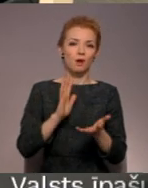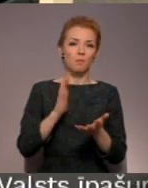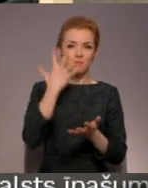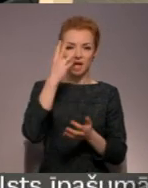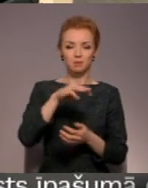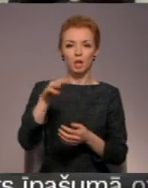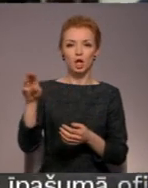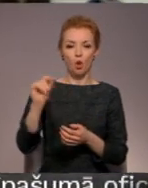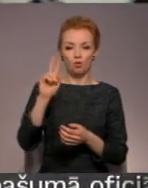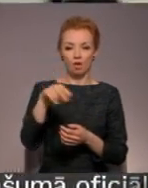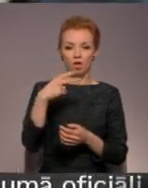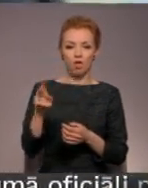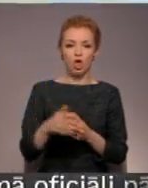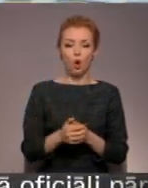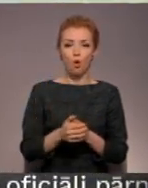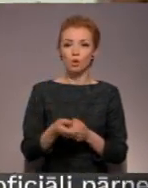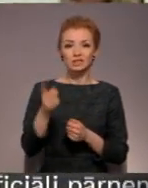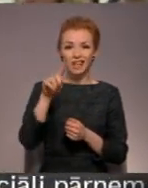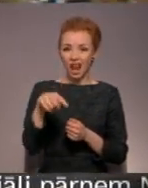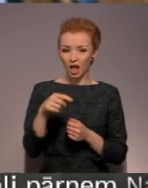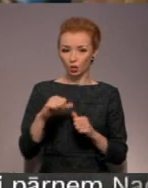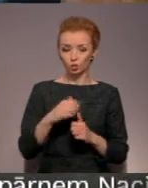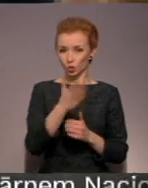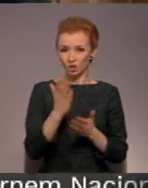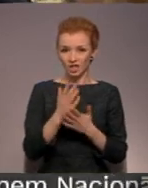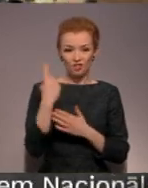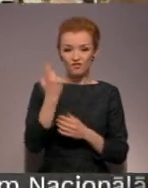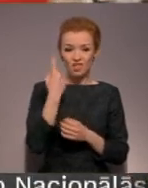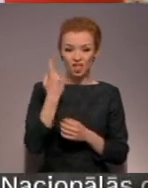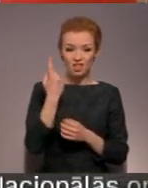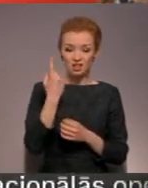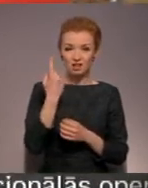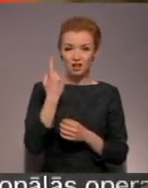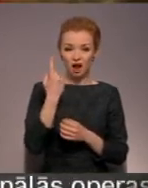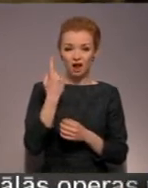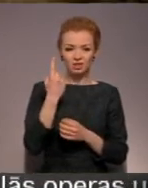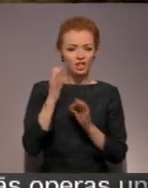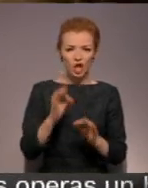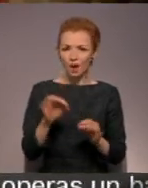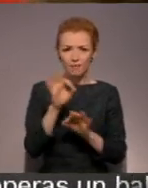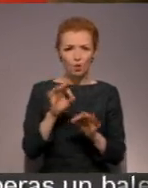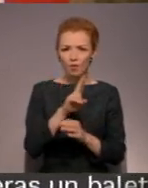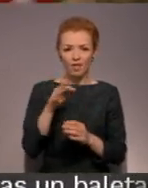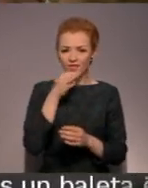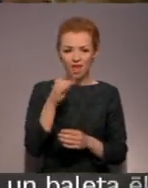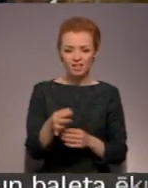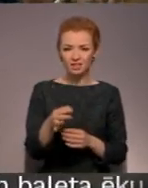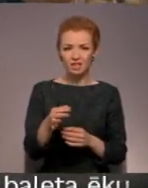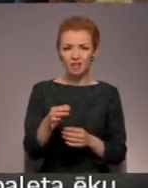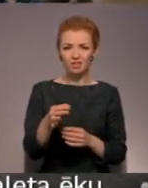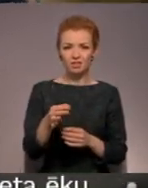5 miljoni eiro. Sergeta kungs, jūs esat vienīgais atzīts par vainīgo vai jūs? Tiešām neko neteiksiet arī pēc šāda tiesas